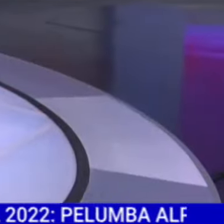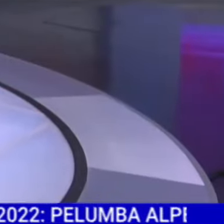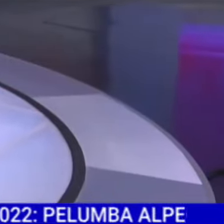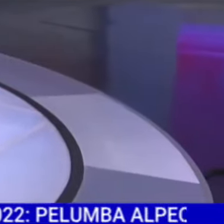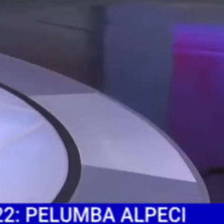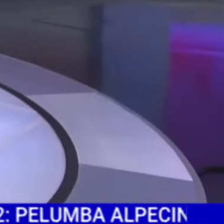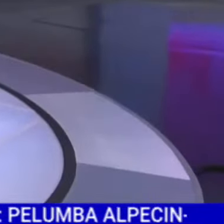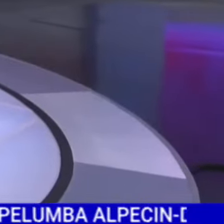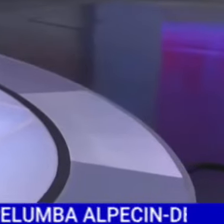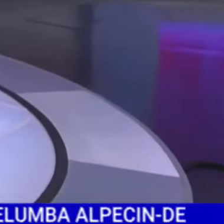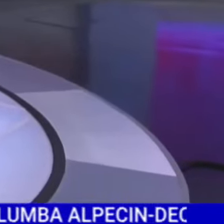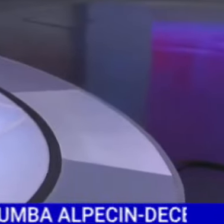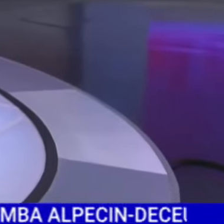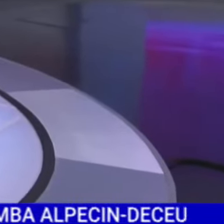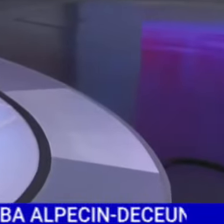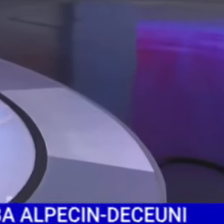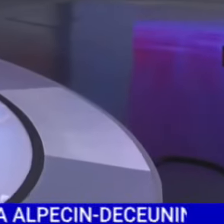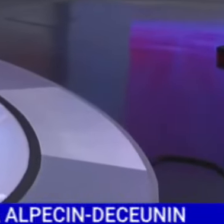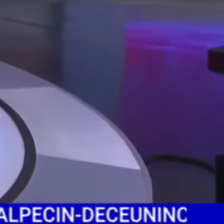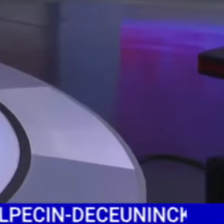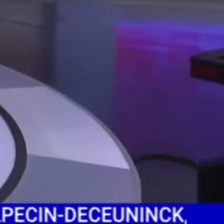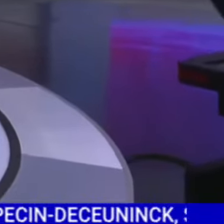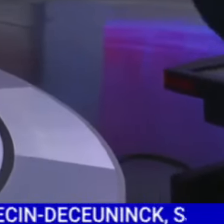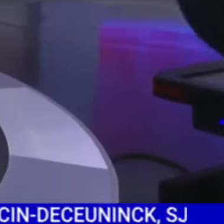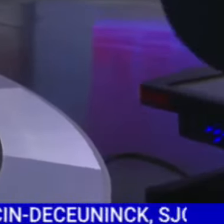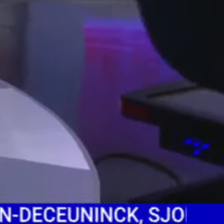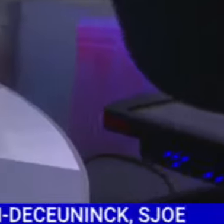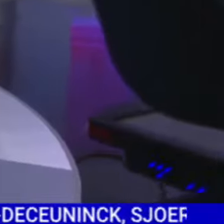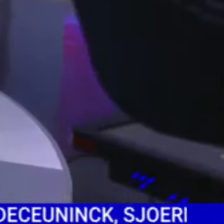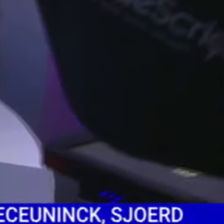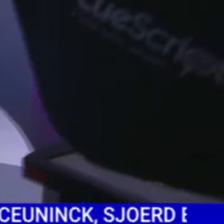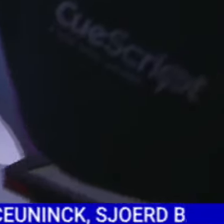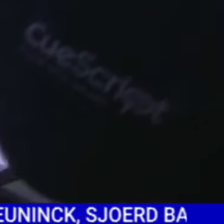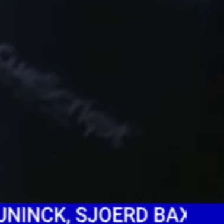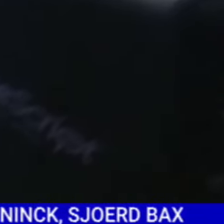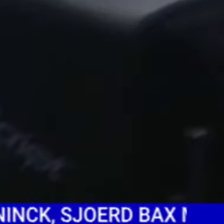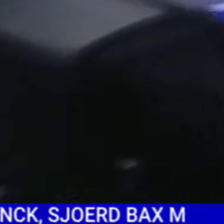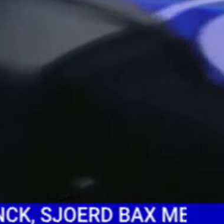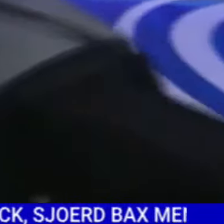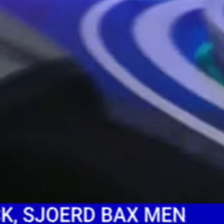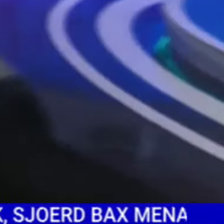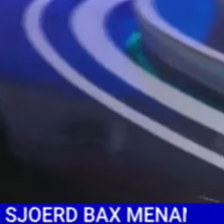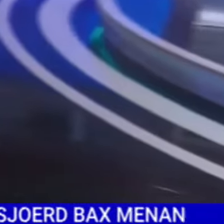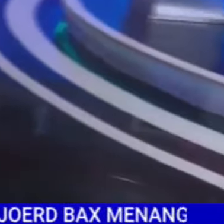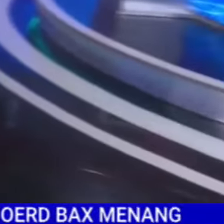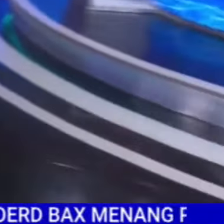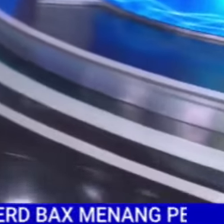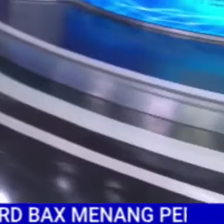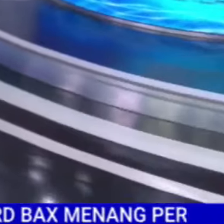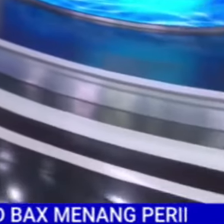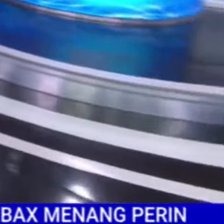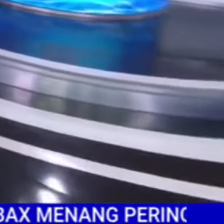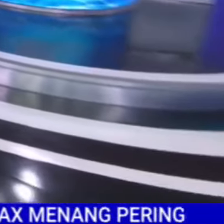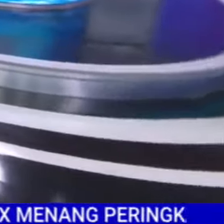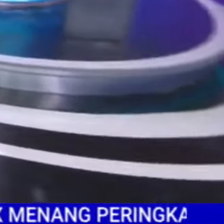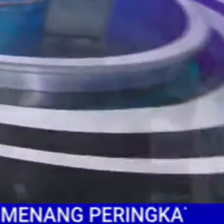Setelah laporan itu mengakhiri edisi Sukan 17 Oktober 2022, saya Syarif Islam. Assalamualaikum dan salam sukan untuk semua.